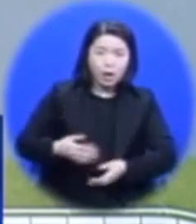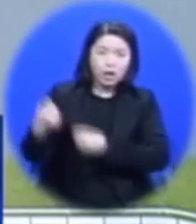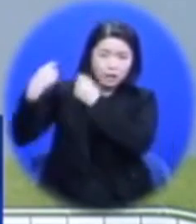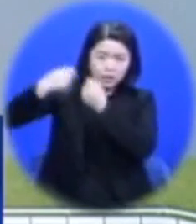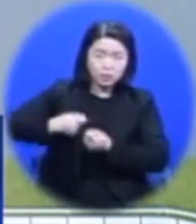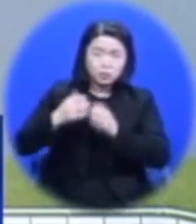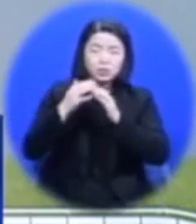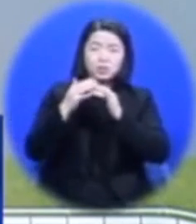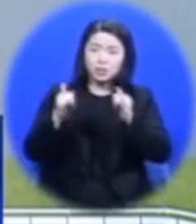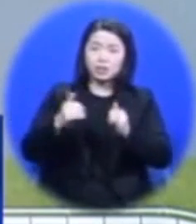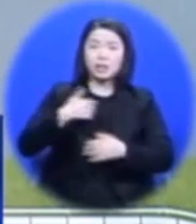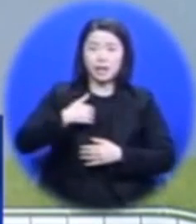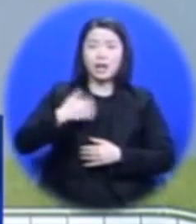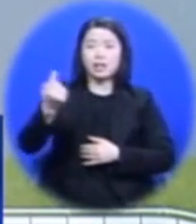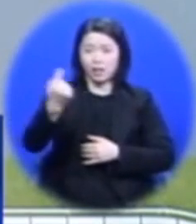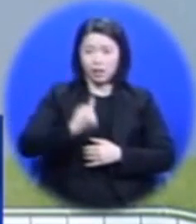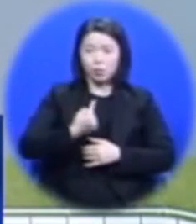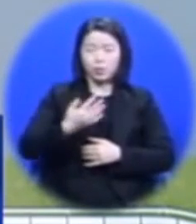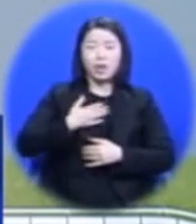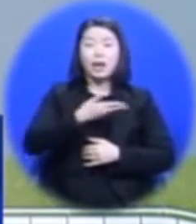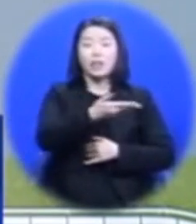오라. 내가 너희를 쉬게 하리라.